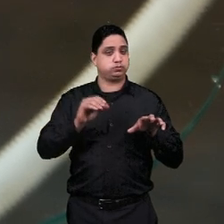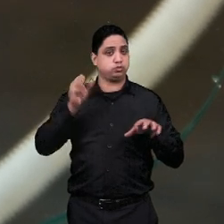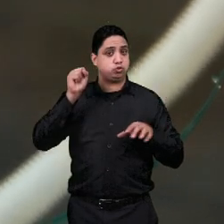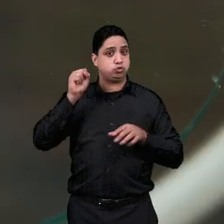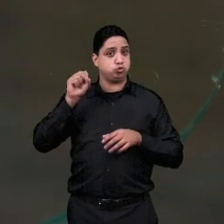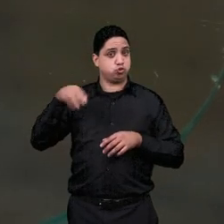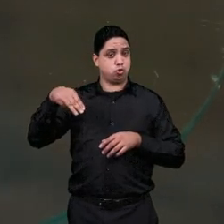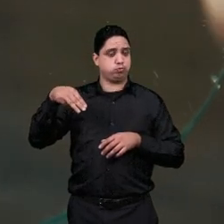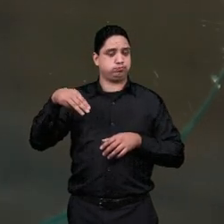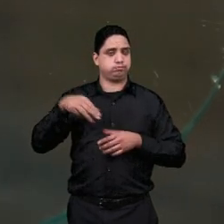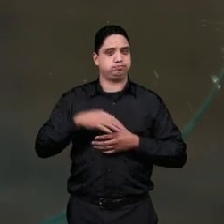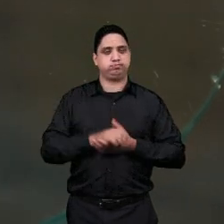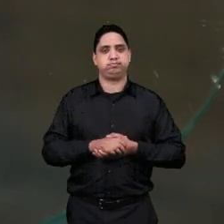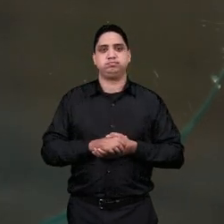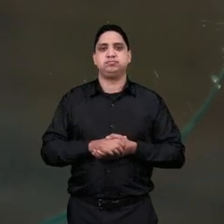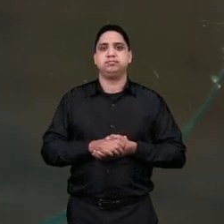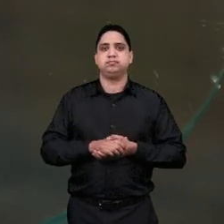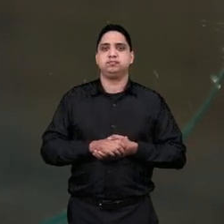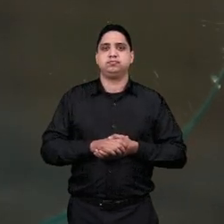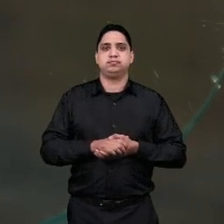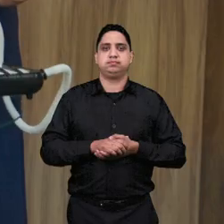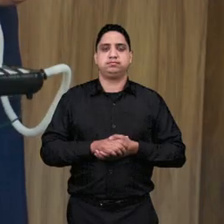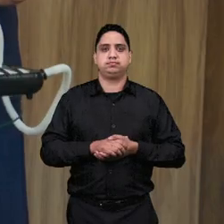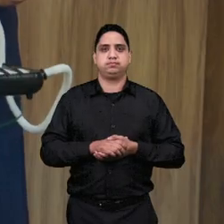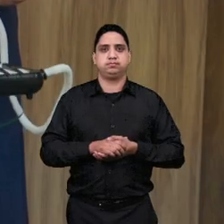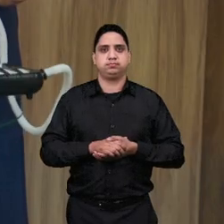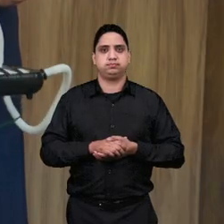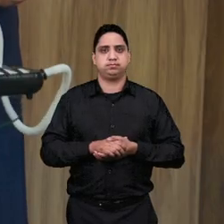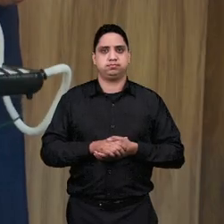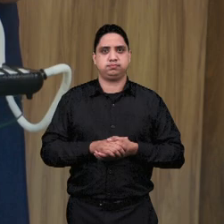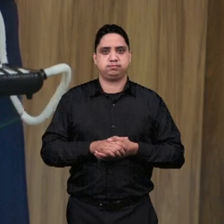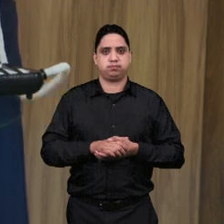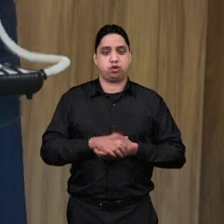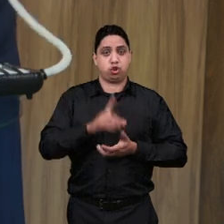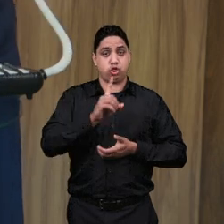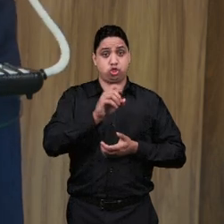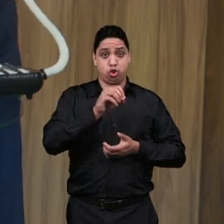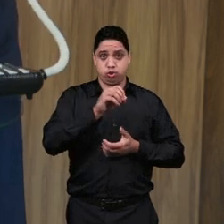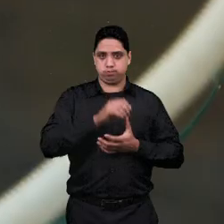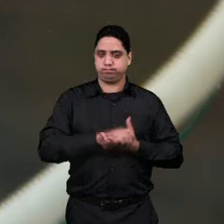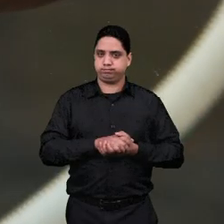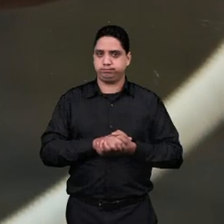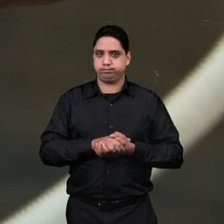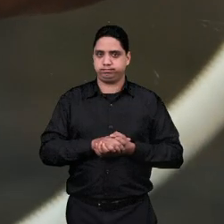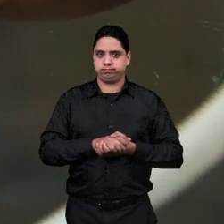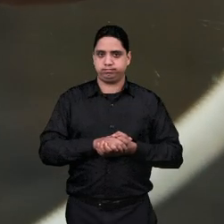Maintenant, je vais faire l'octave de Do majeur.